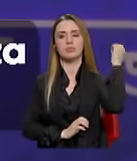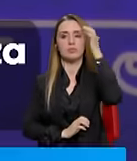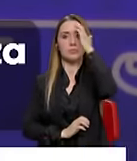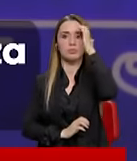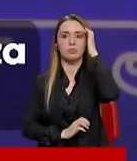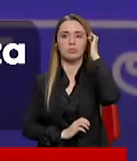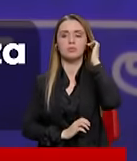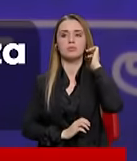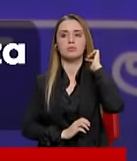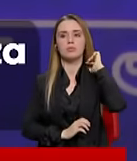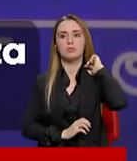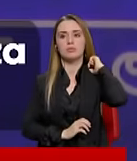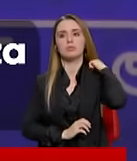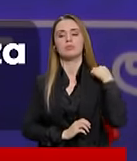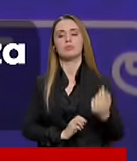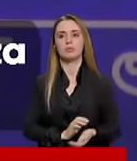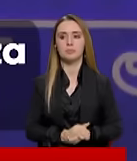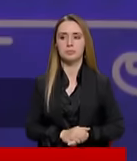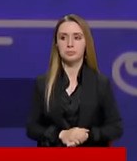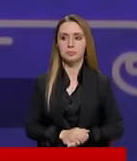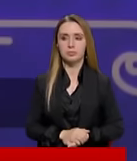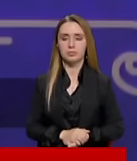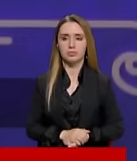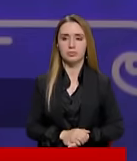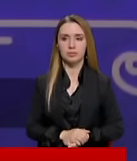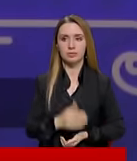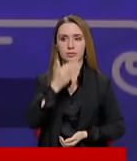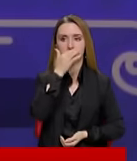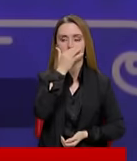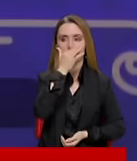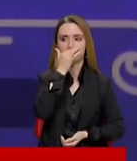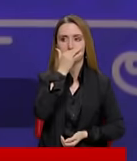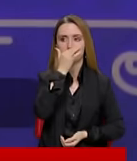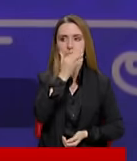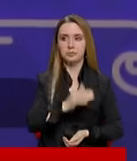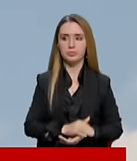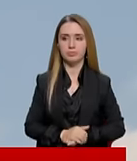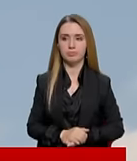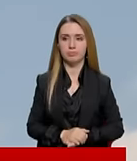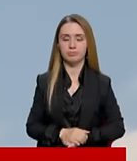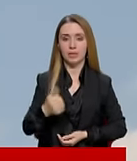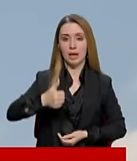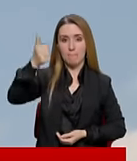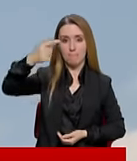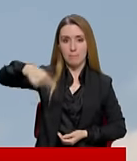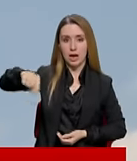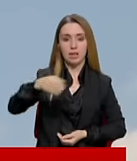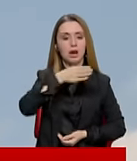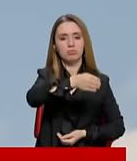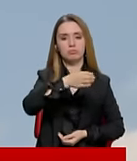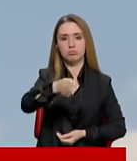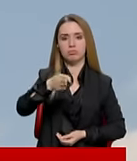destek vermeniz fevkalade önemli İnşallah bu konuda bizleri mahcup etmeyeceksiniz bakanların il il